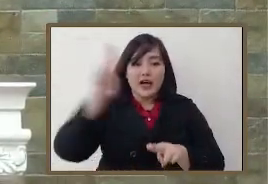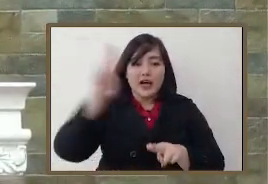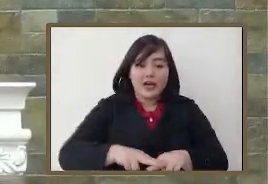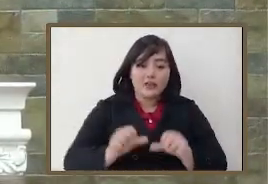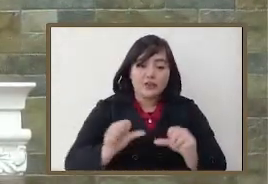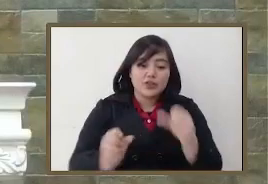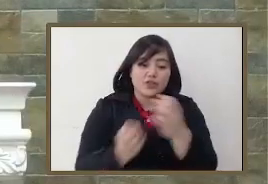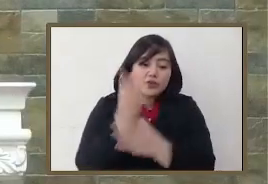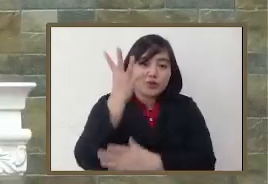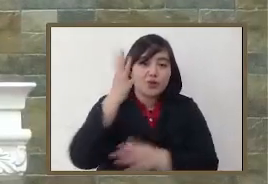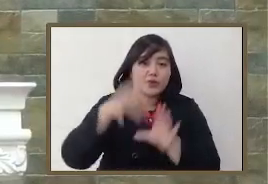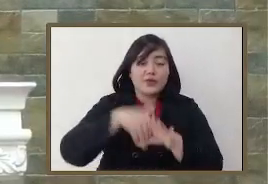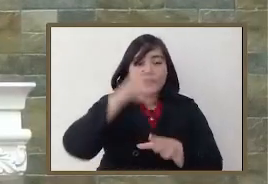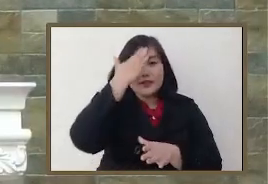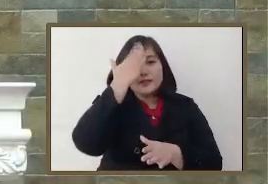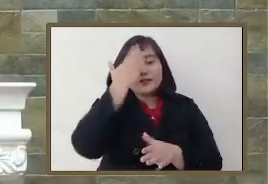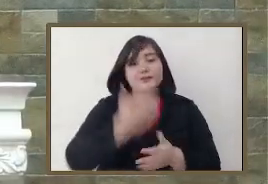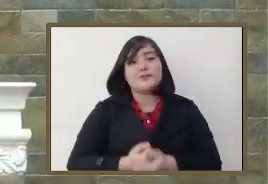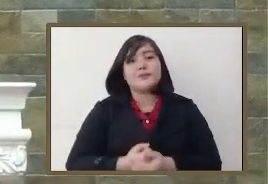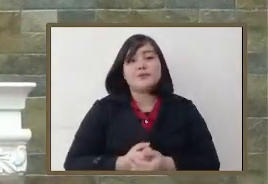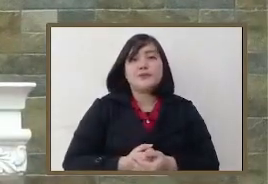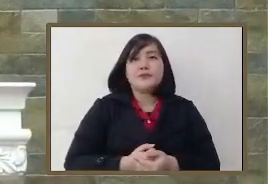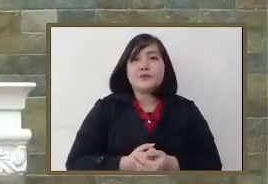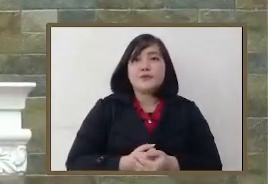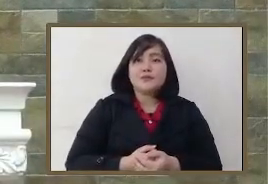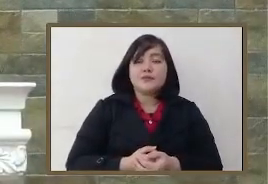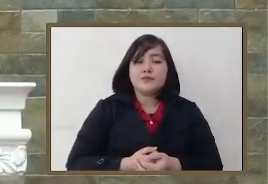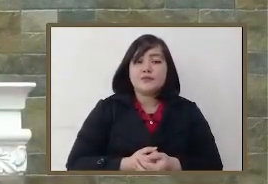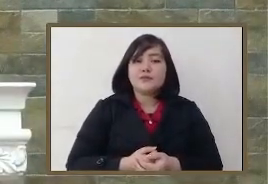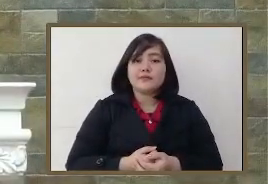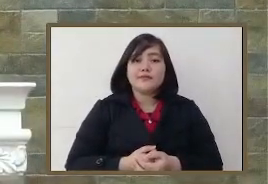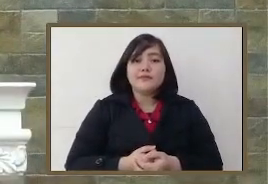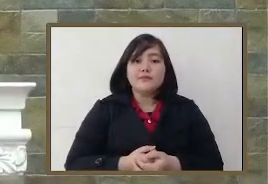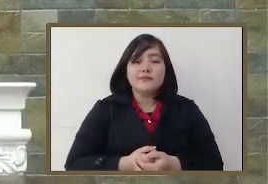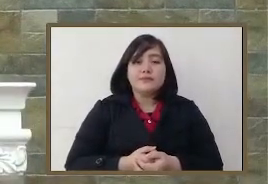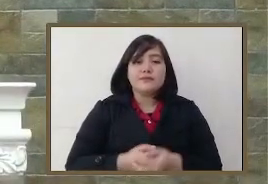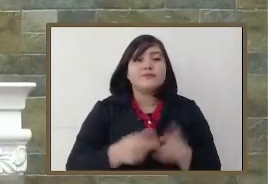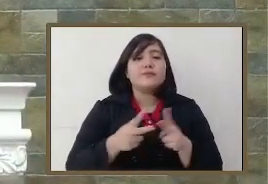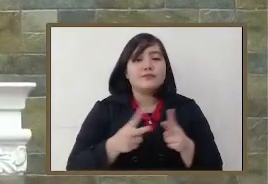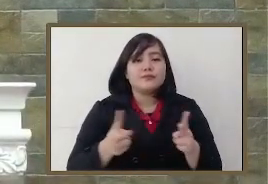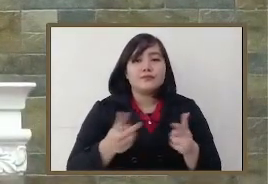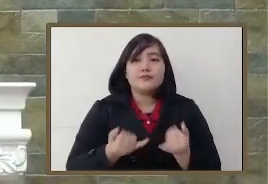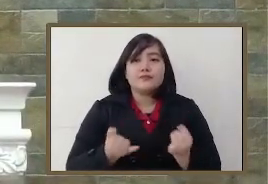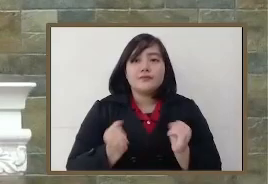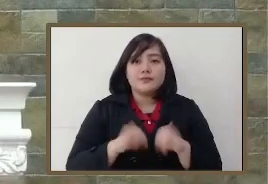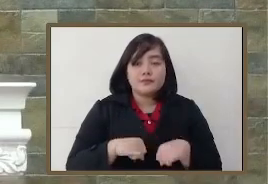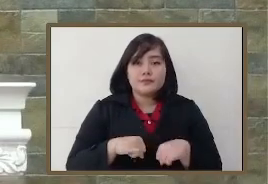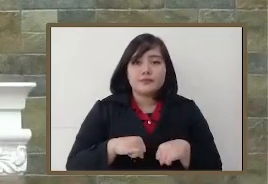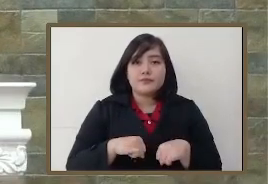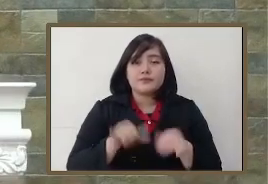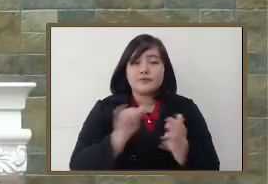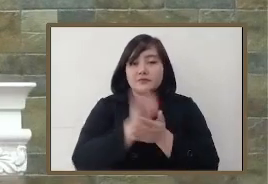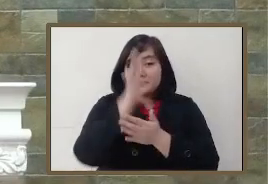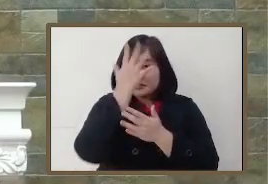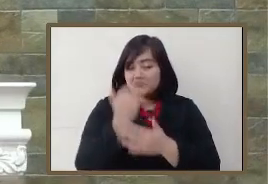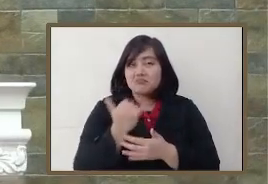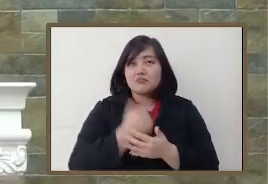Dapat mag-abound tayo sa knowledge. See? It's so important, mga kapatid. Kaya makikita